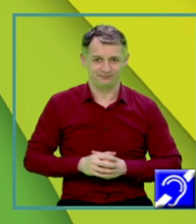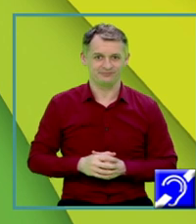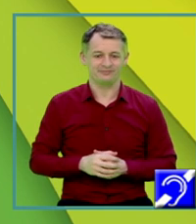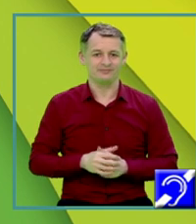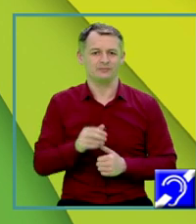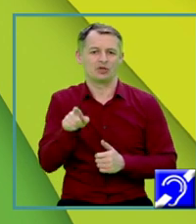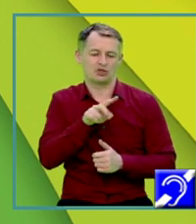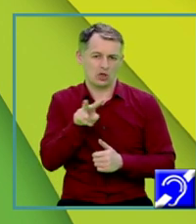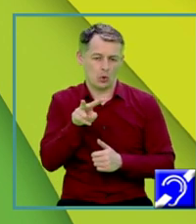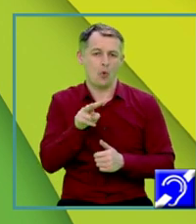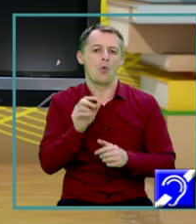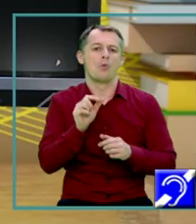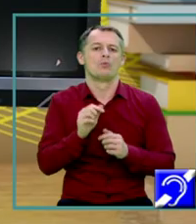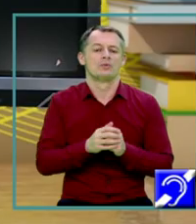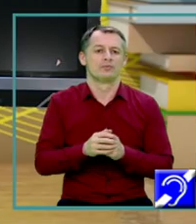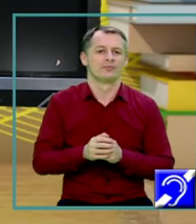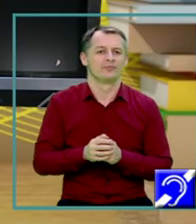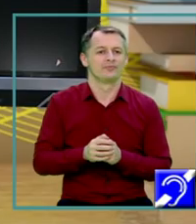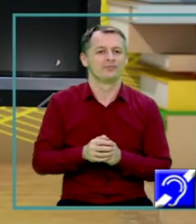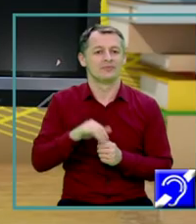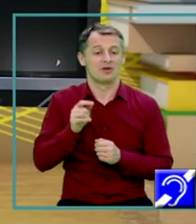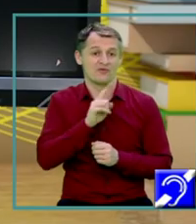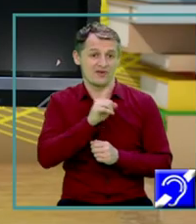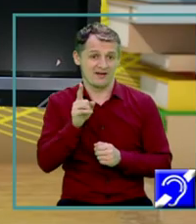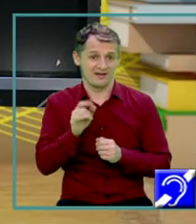dipolii din molecula de apă. Fiecare ion de